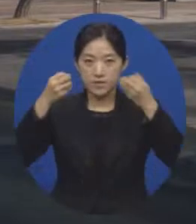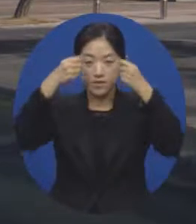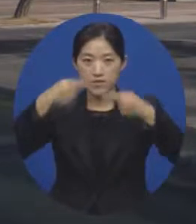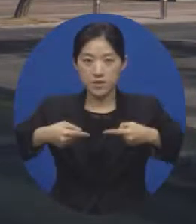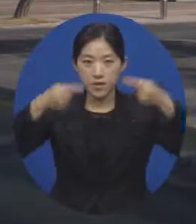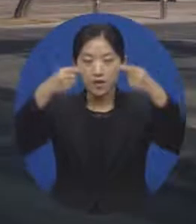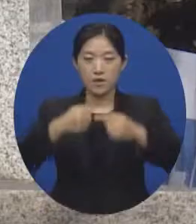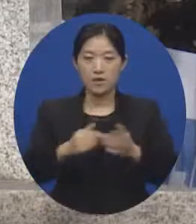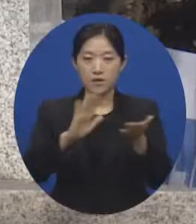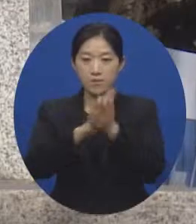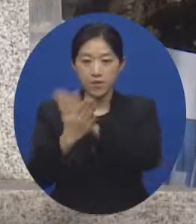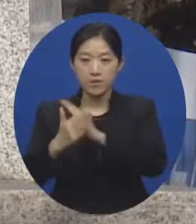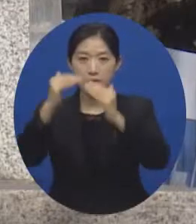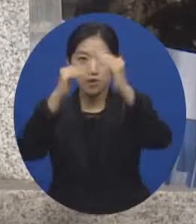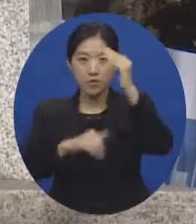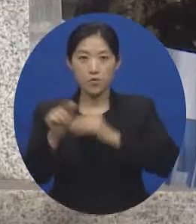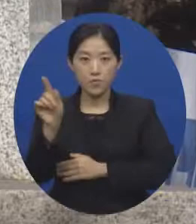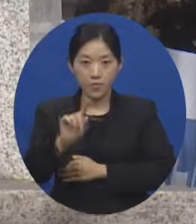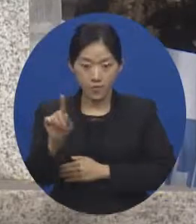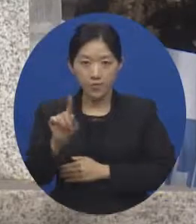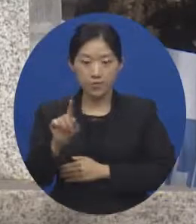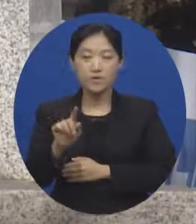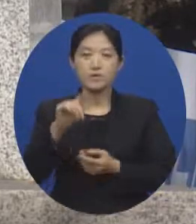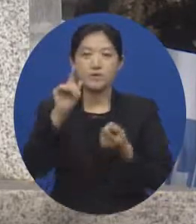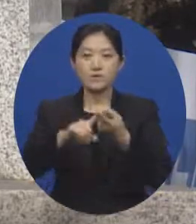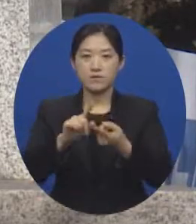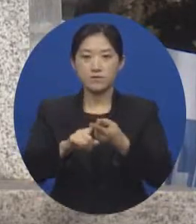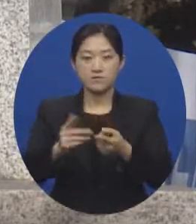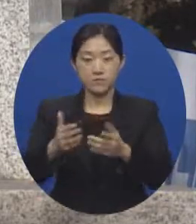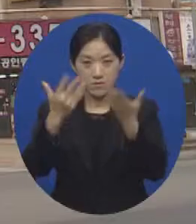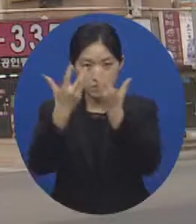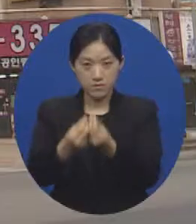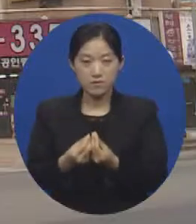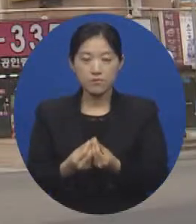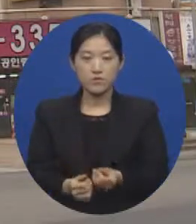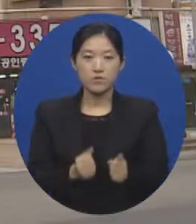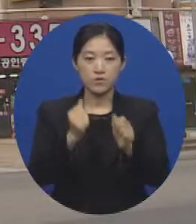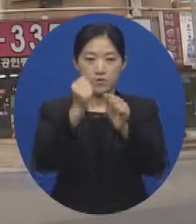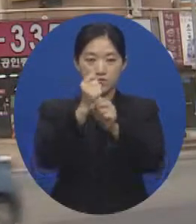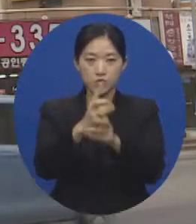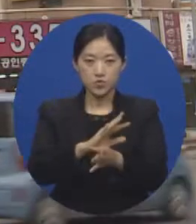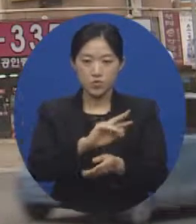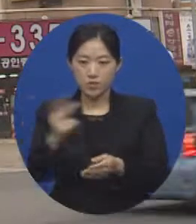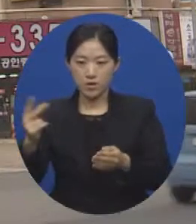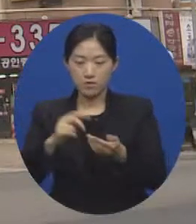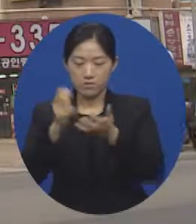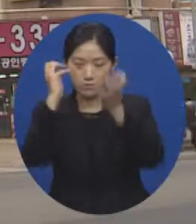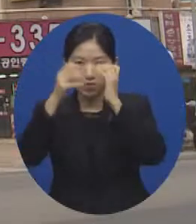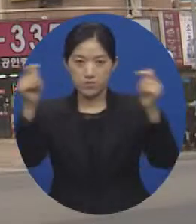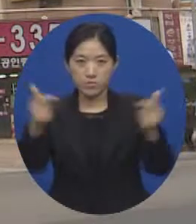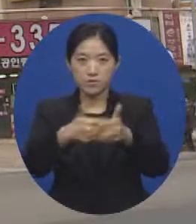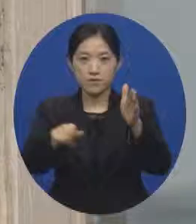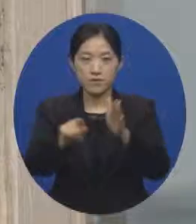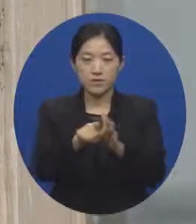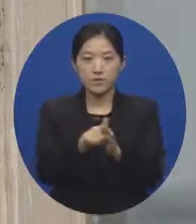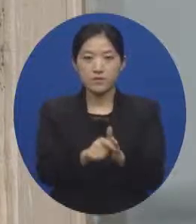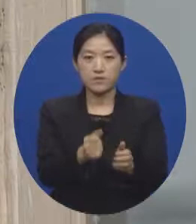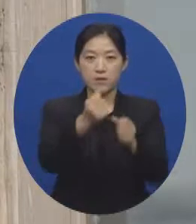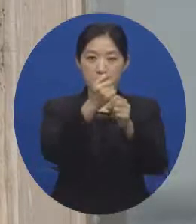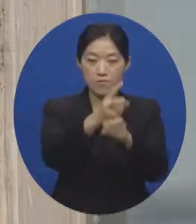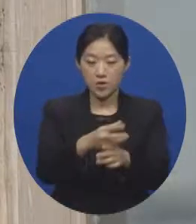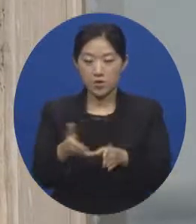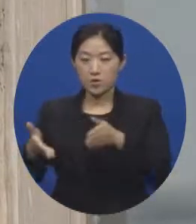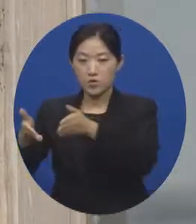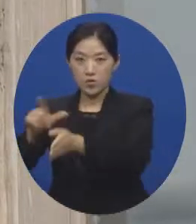오산시에서는 새해 무엇이 어떻게 달라지는 것일까요? 그동안 주소 전환의 혼란을 최소화하려고 집원 주소와